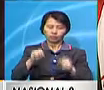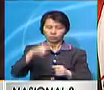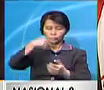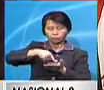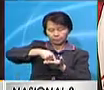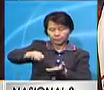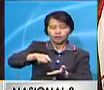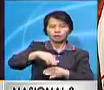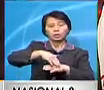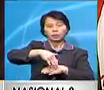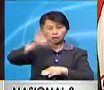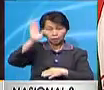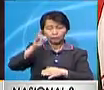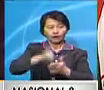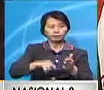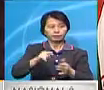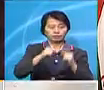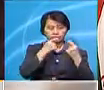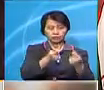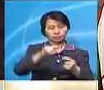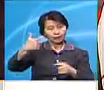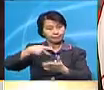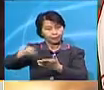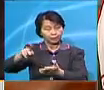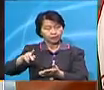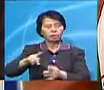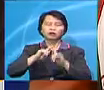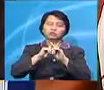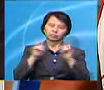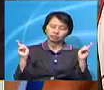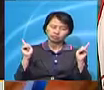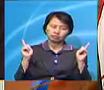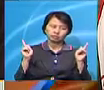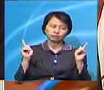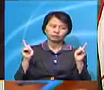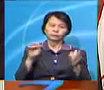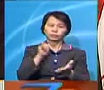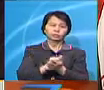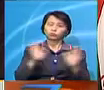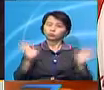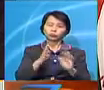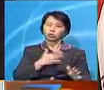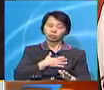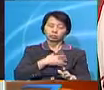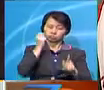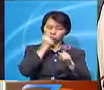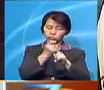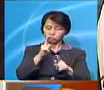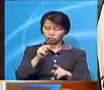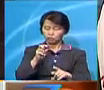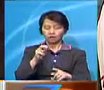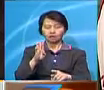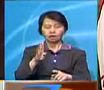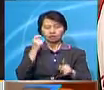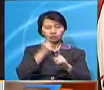membayar mungkin lebih dari apa yang pasukan lain bayar. Tetapi that's not our tujuan, seperti disebut oleh Dato' Amin